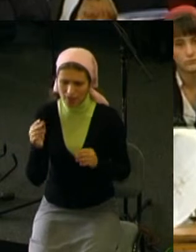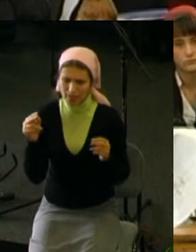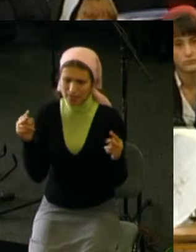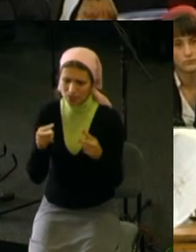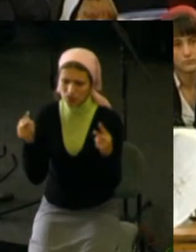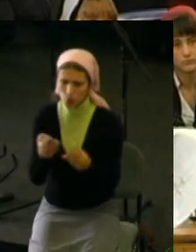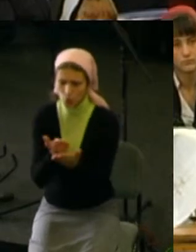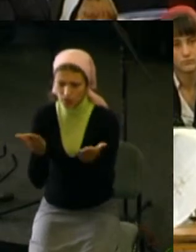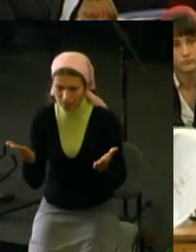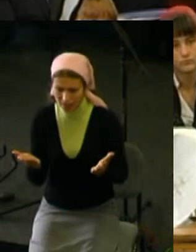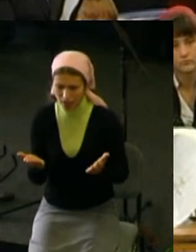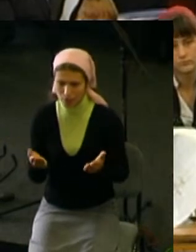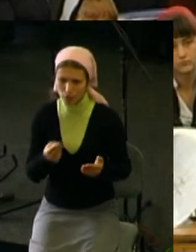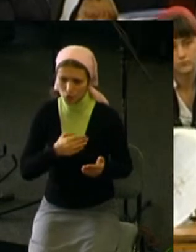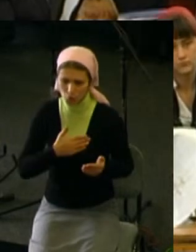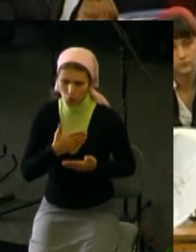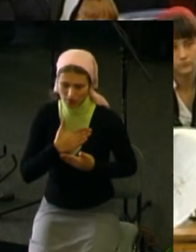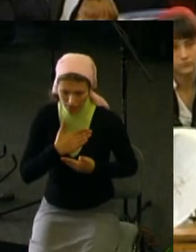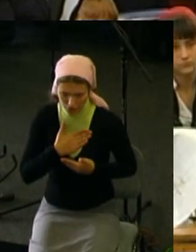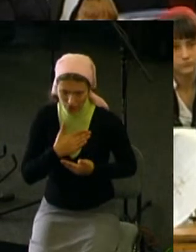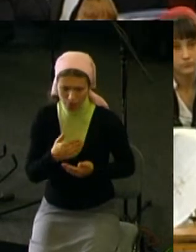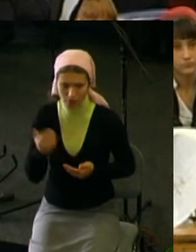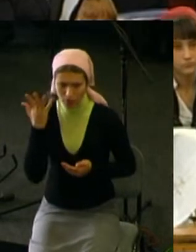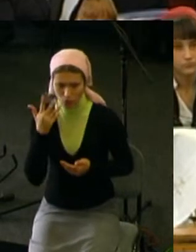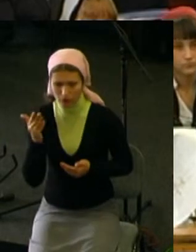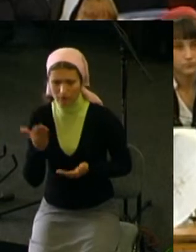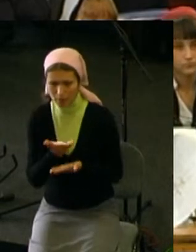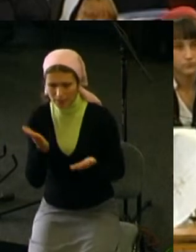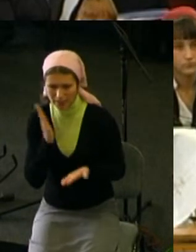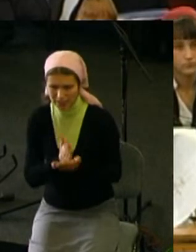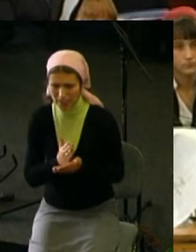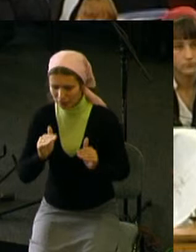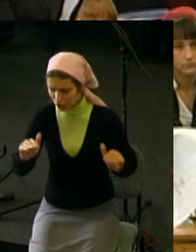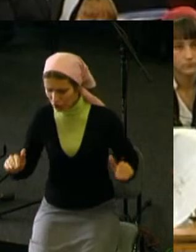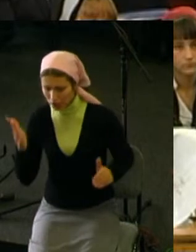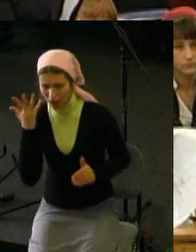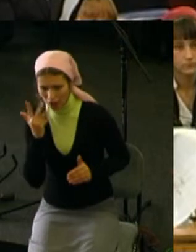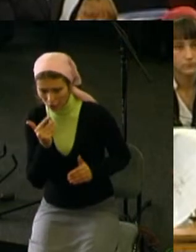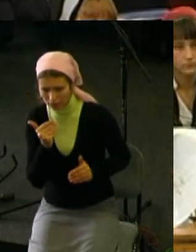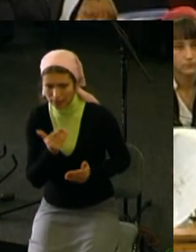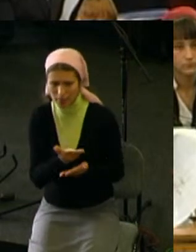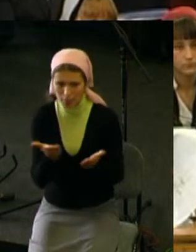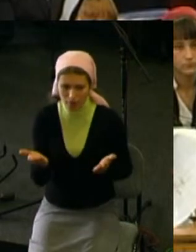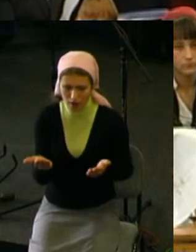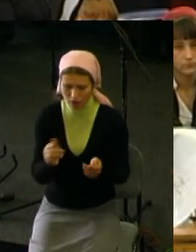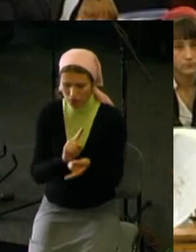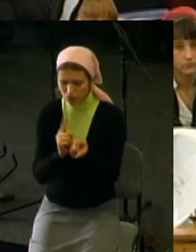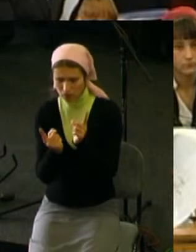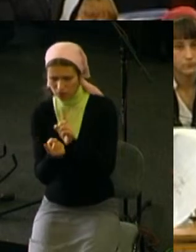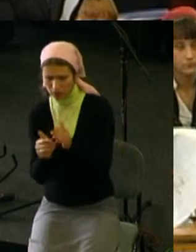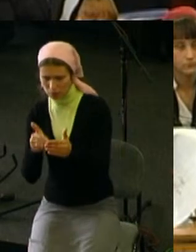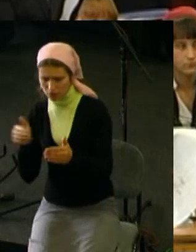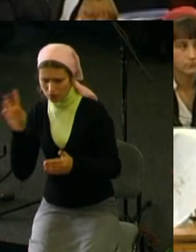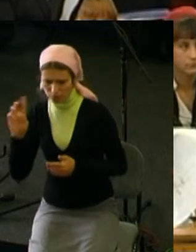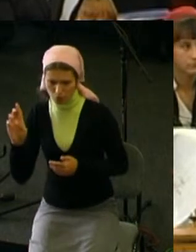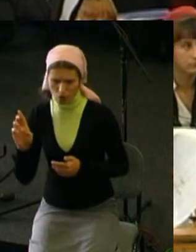відсвяткуємо духу нашому коли ми звертаємося